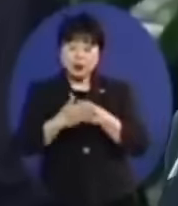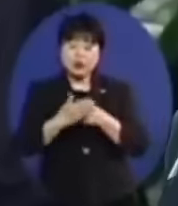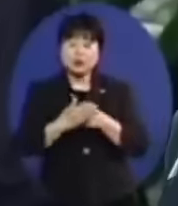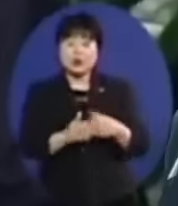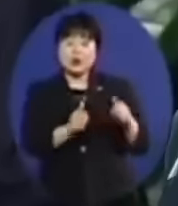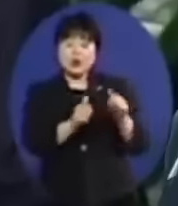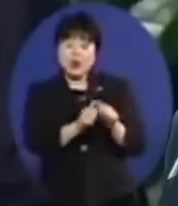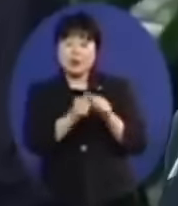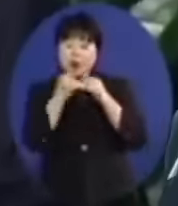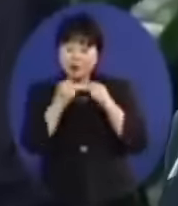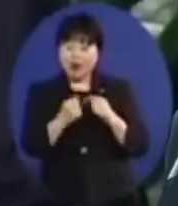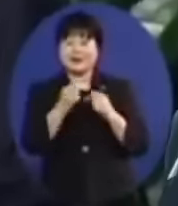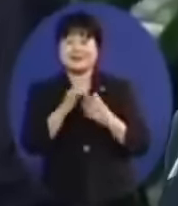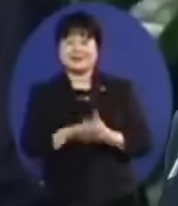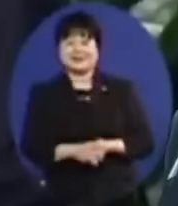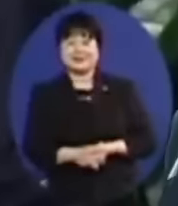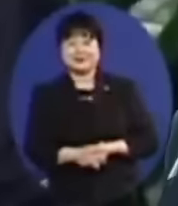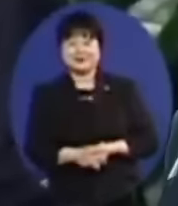계신 것입니다.